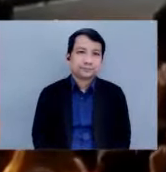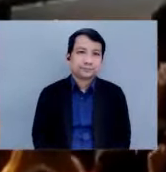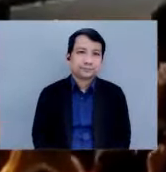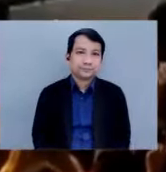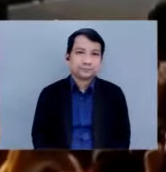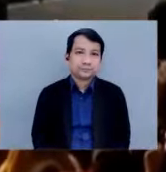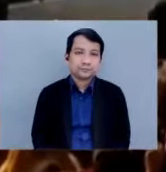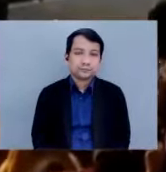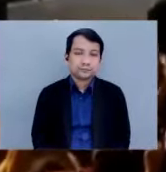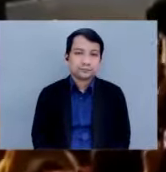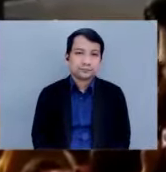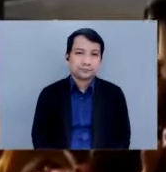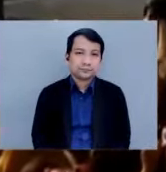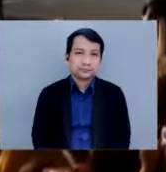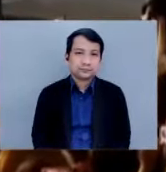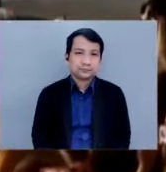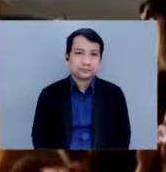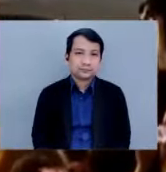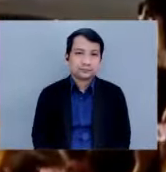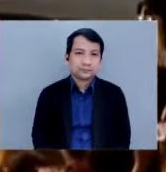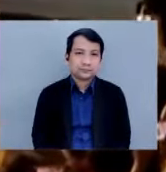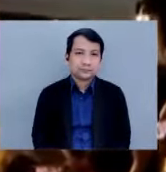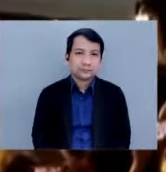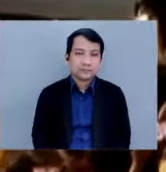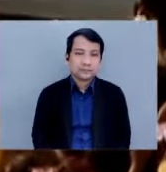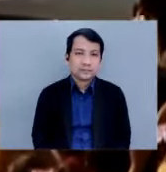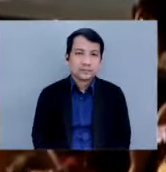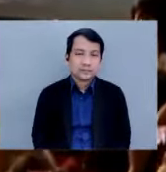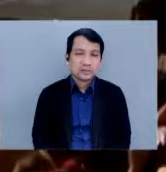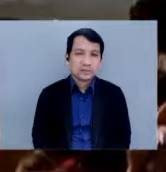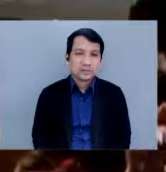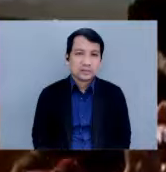Ready ba kayo sa mga yun? Ready ba kayo?